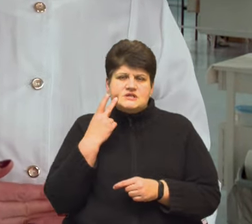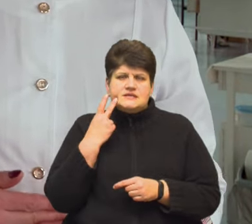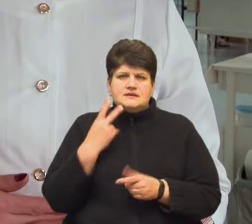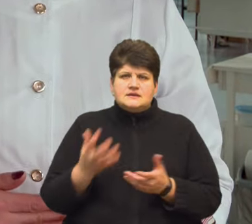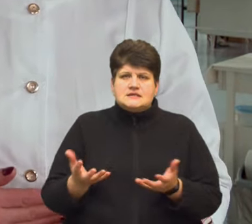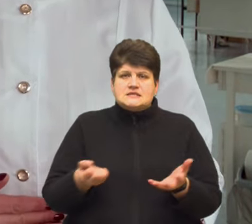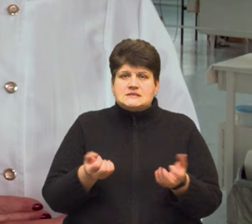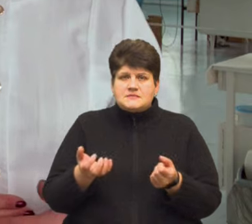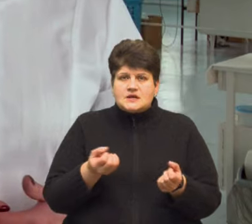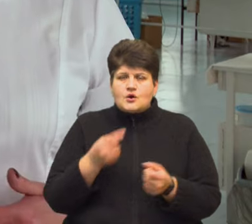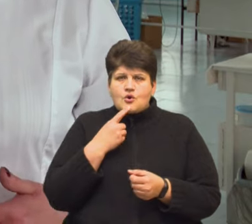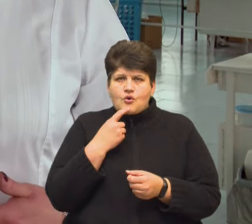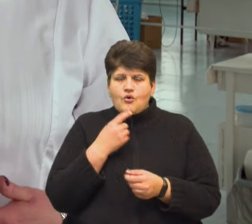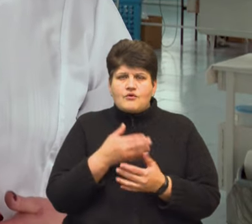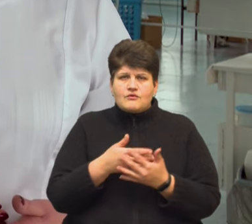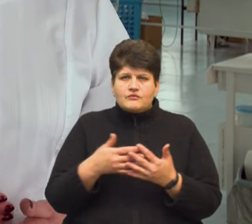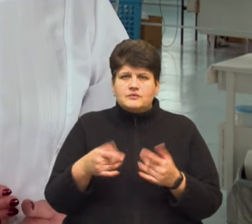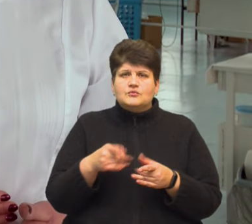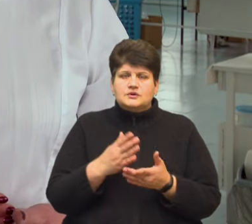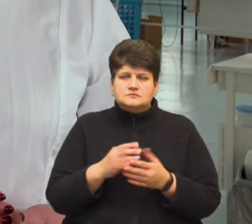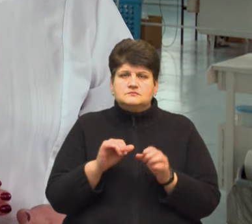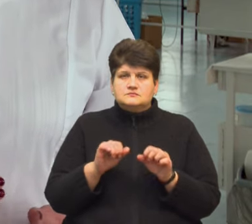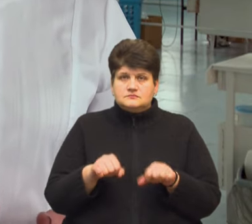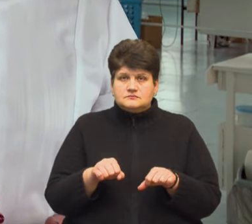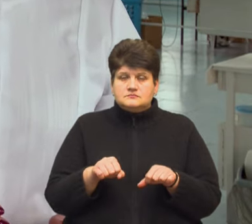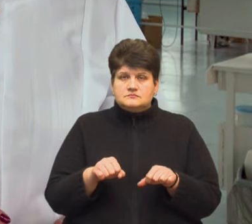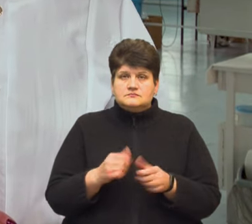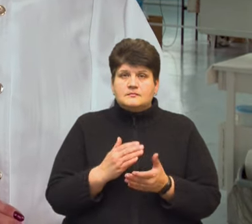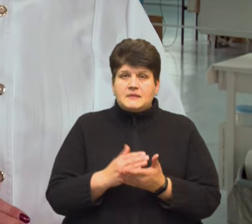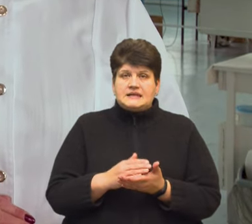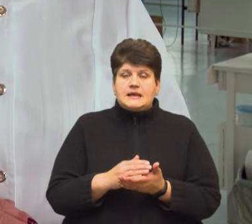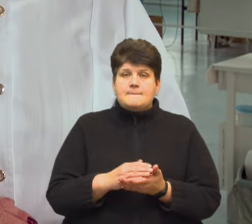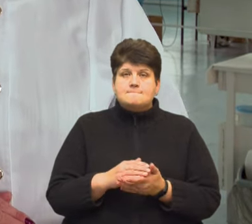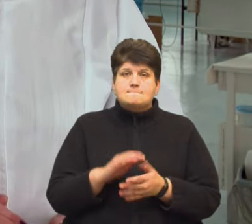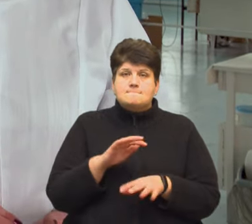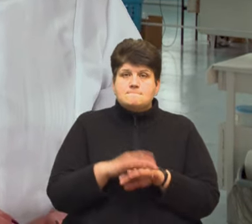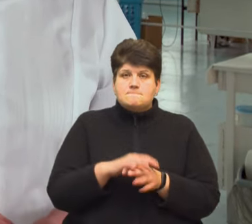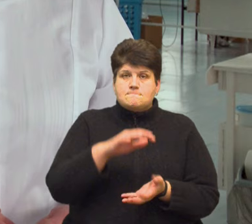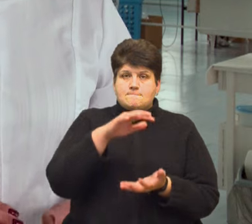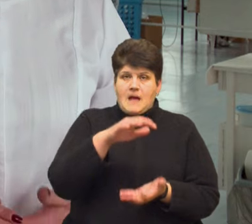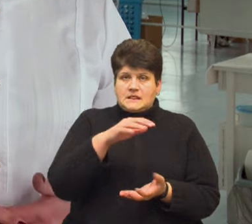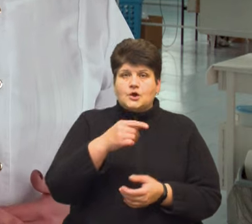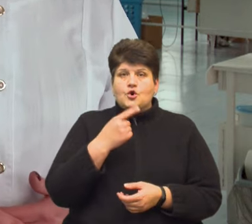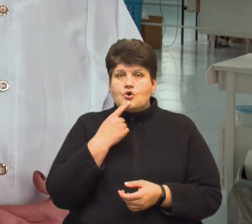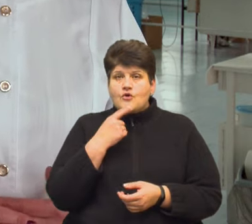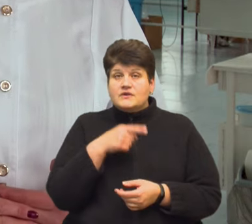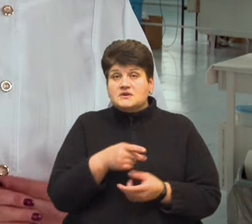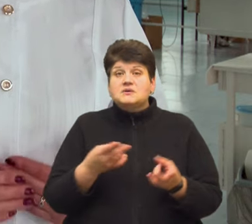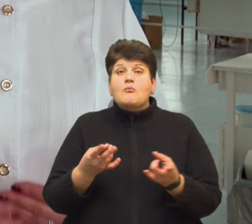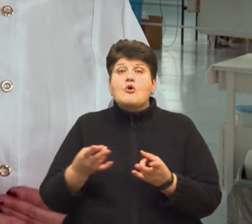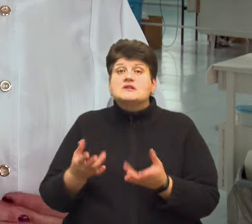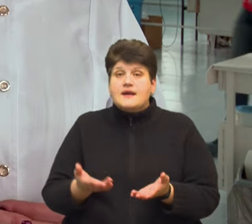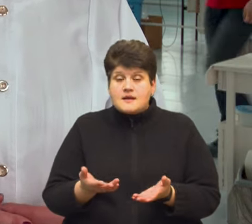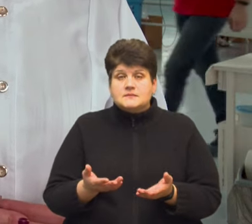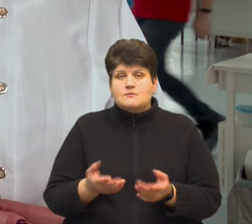та її компонентів тому що ми маємо змогу мати банк крові і відповідно до їхніх потреб